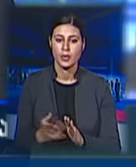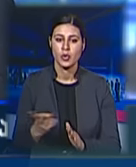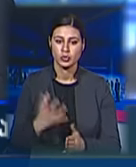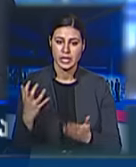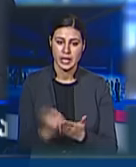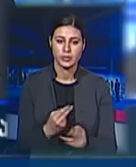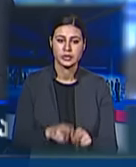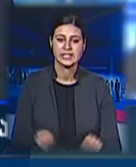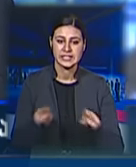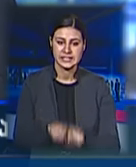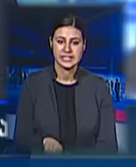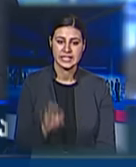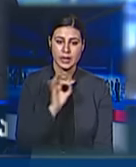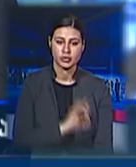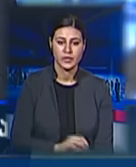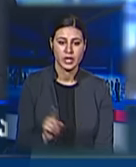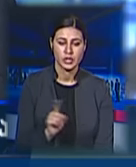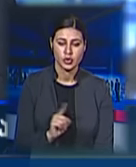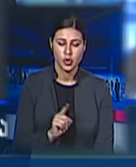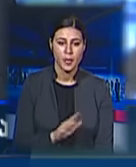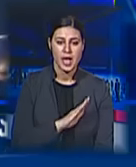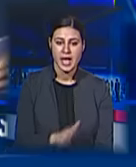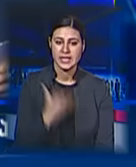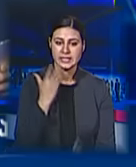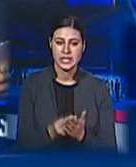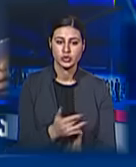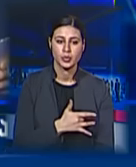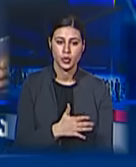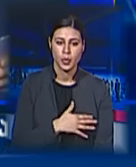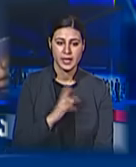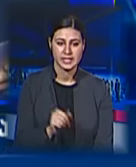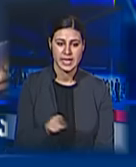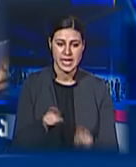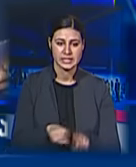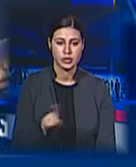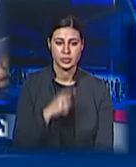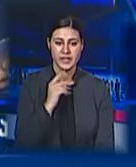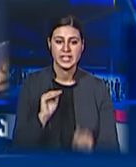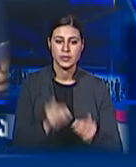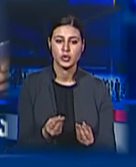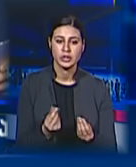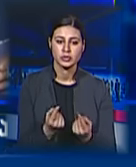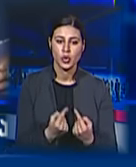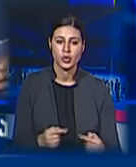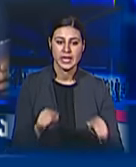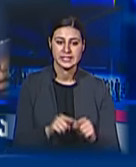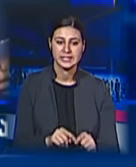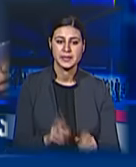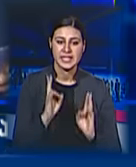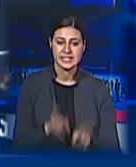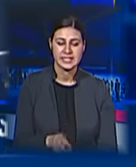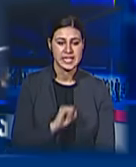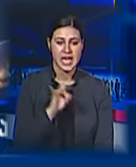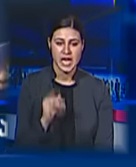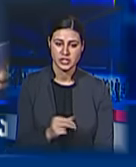გამოინახოს დავით ისეთი გამოსავალი, რომ არც კერძო მფლობელები და კერძო, ესე რომ ვთქვათ, მიკროსაფინანსო ორგანიზაციები დაზარალდნენ და